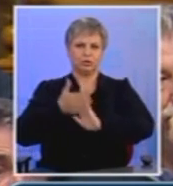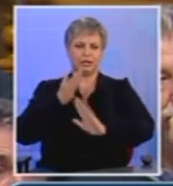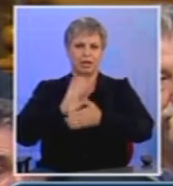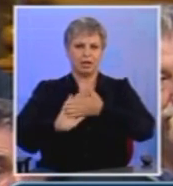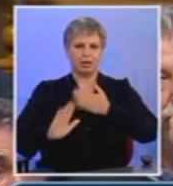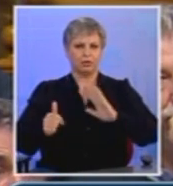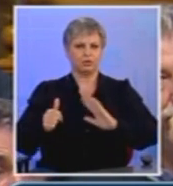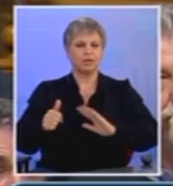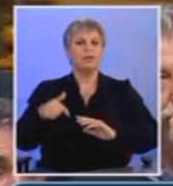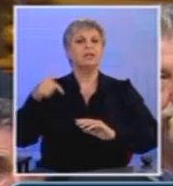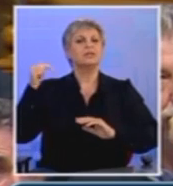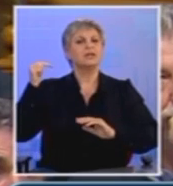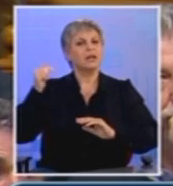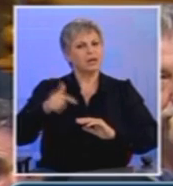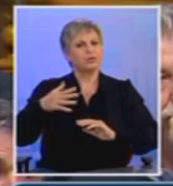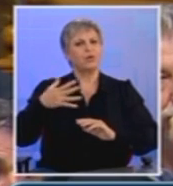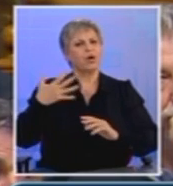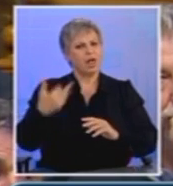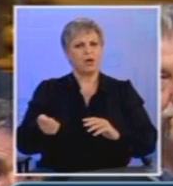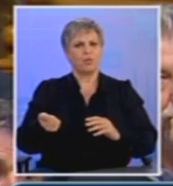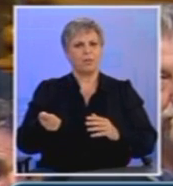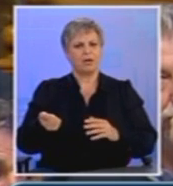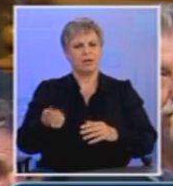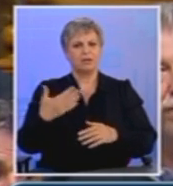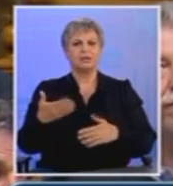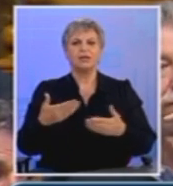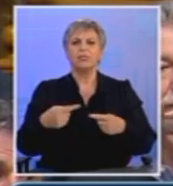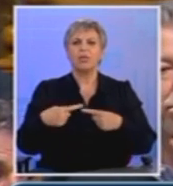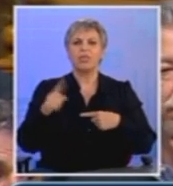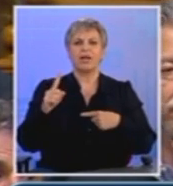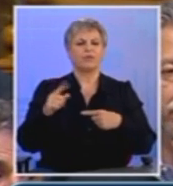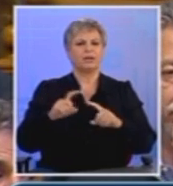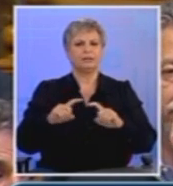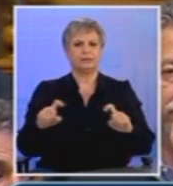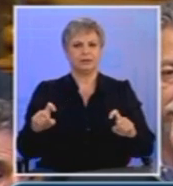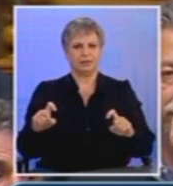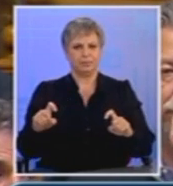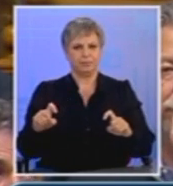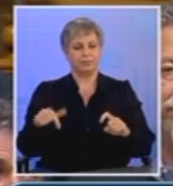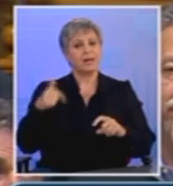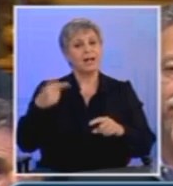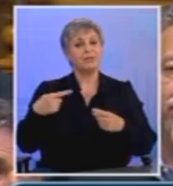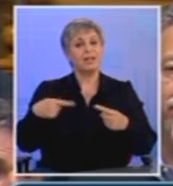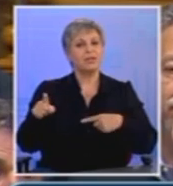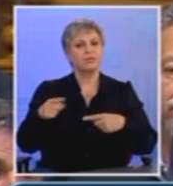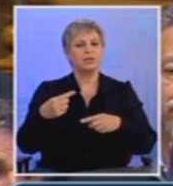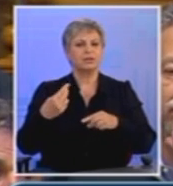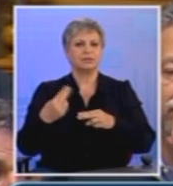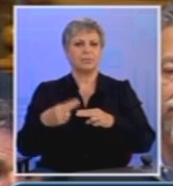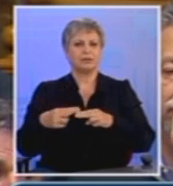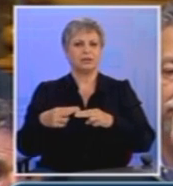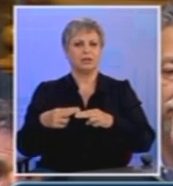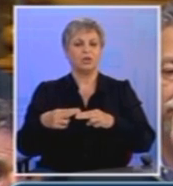παρελθόν διότι υπάρχει μια κρίσιμη διαφορά η κρίσιμη διαφορά είναι ότι ο ελληνικός